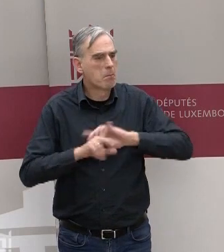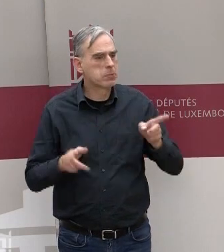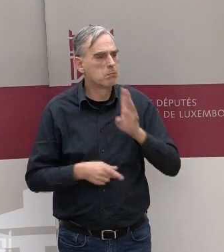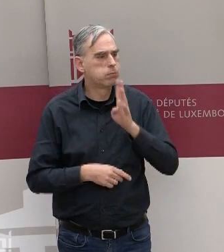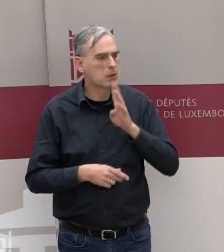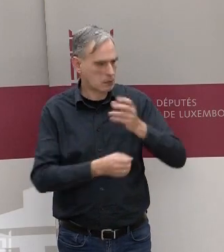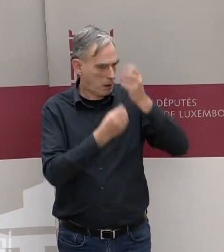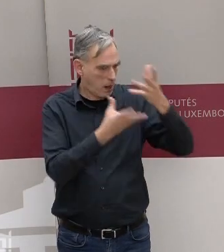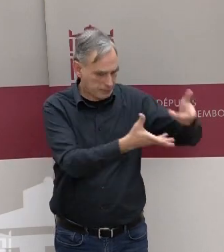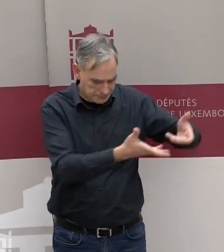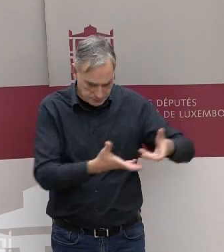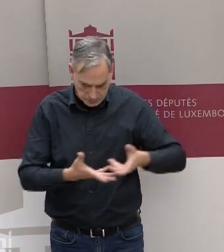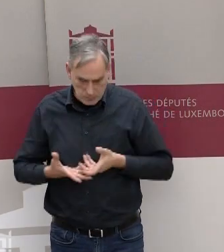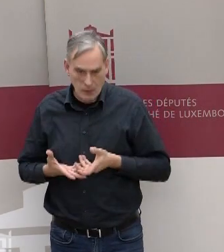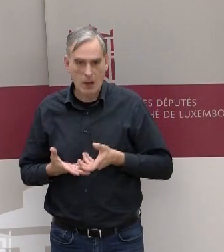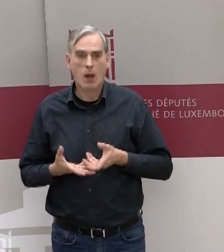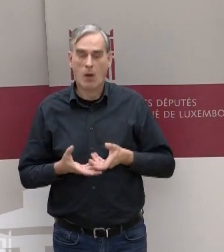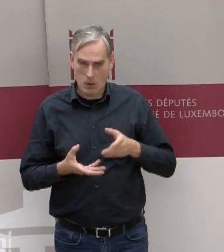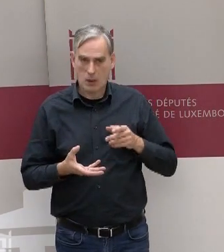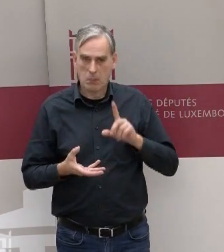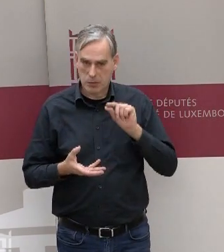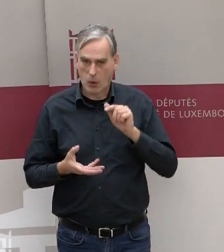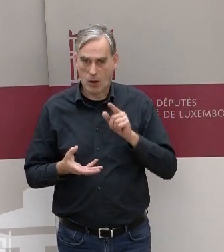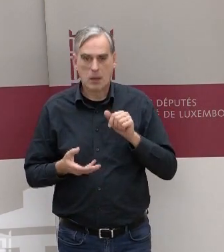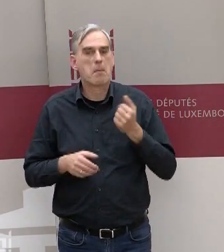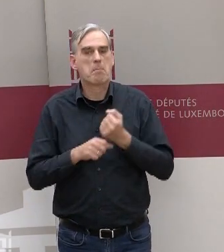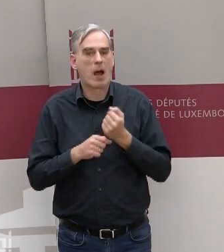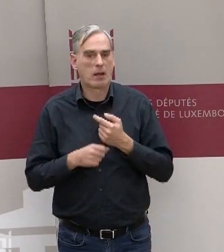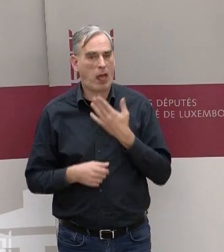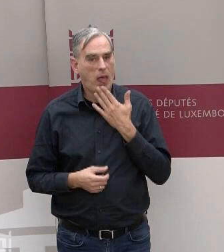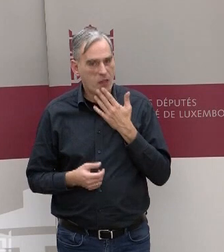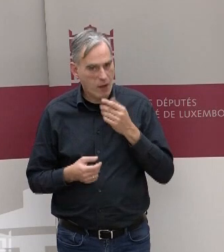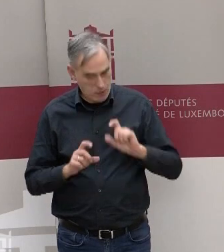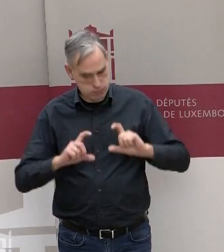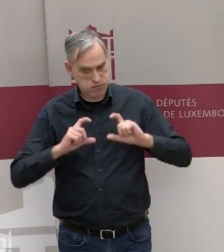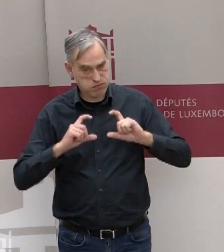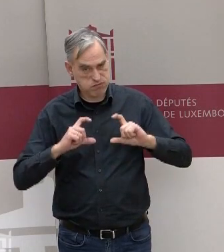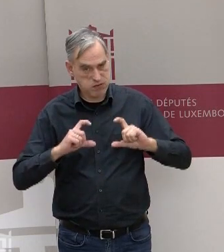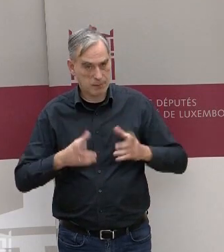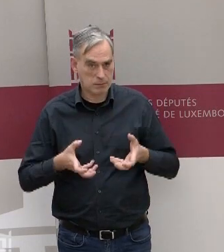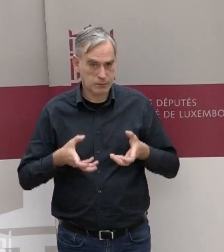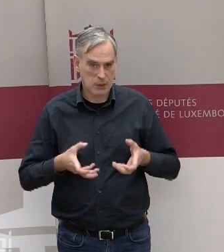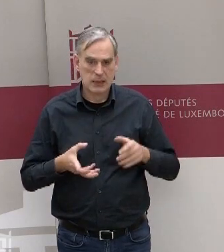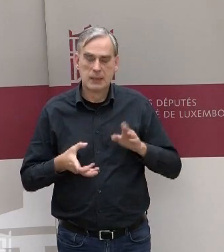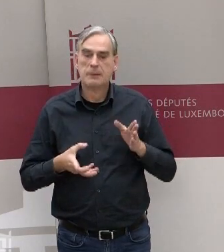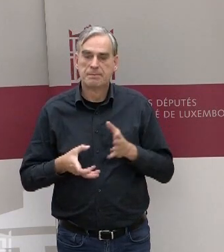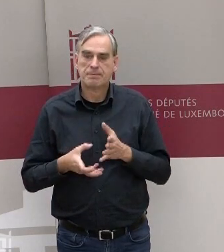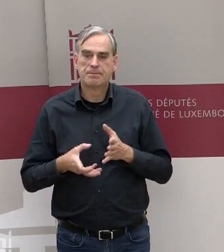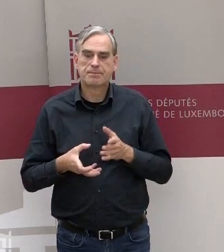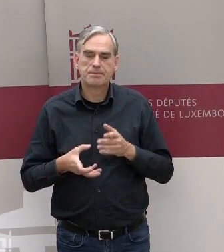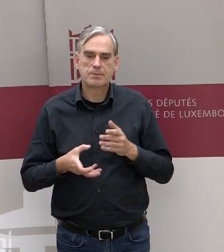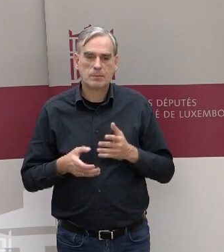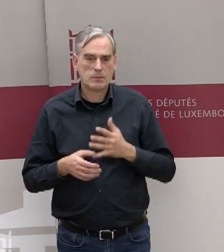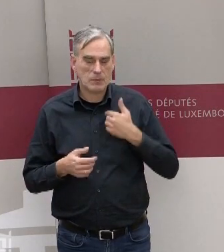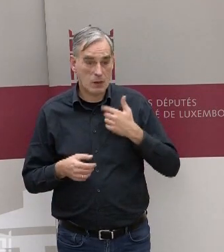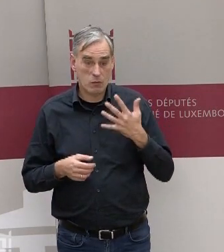einfach gemacht hat. Es sind aber nur 5 Jahre, an denen wir Piraten viel Wissen gewonnen haben, 5 Jahre, an denen das